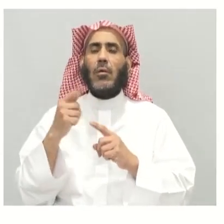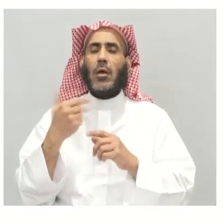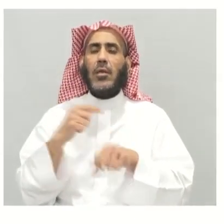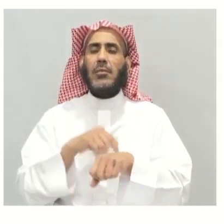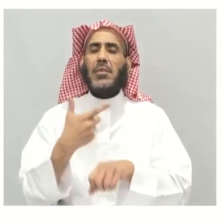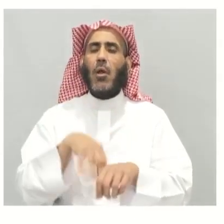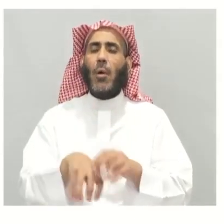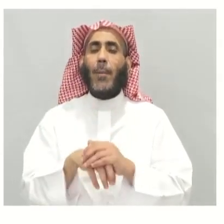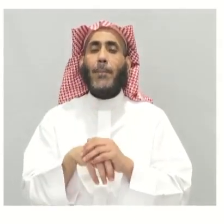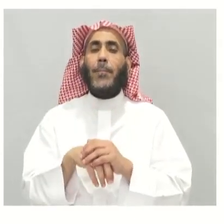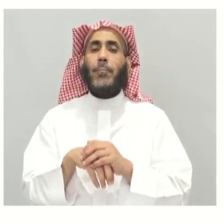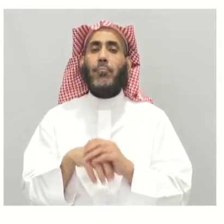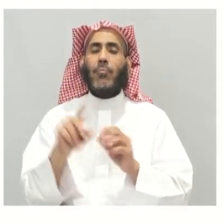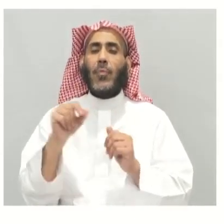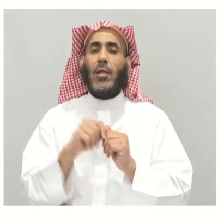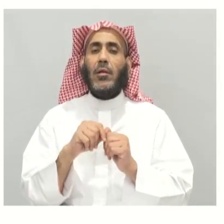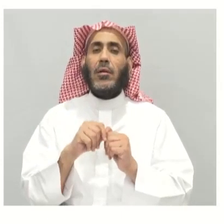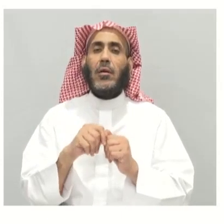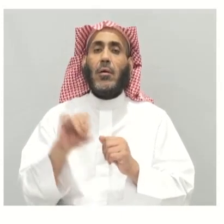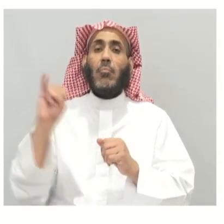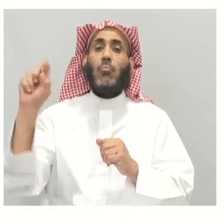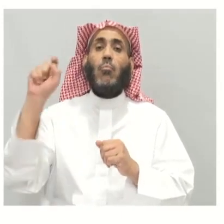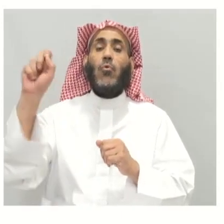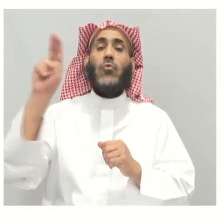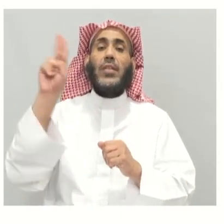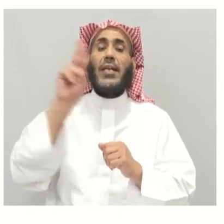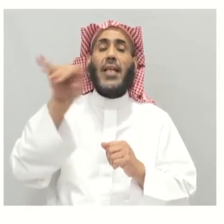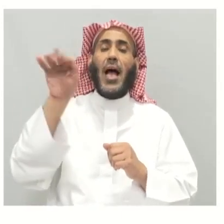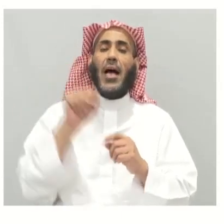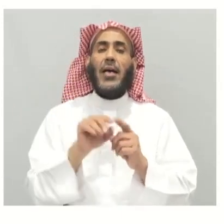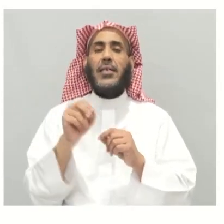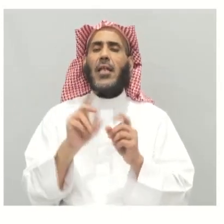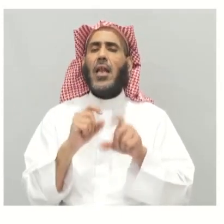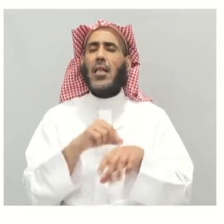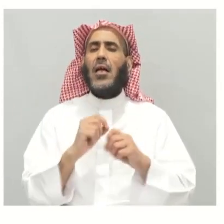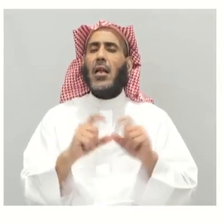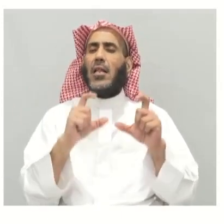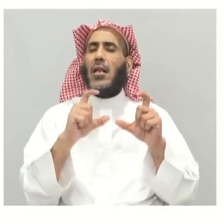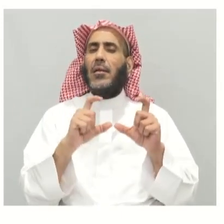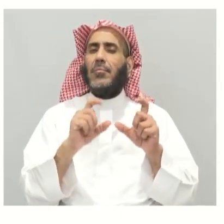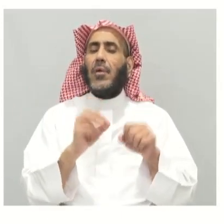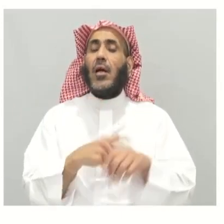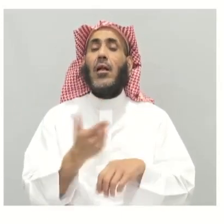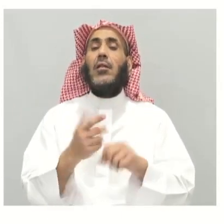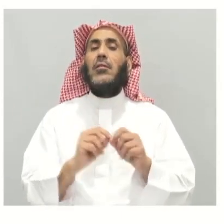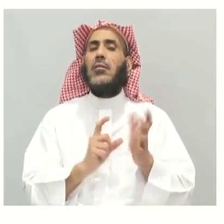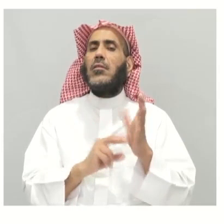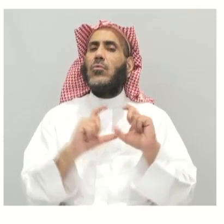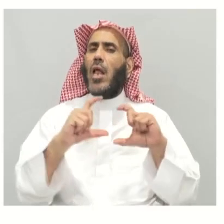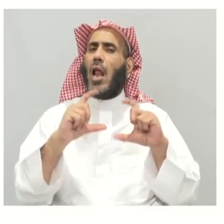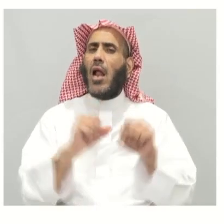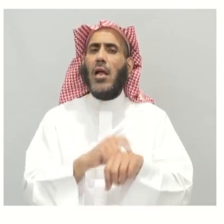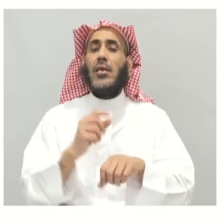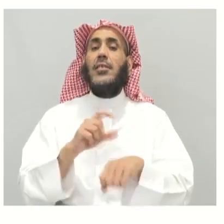أو مكان. أحسنتم، إذن مفتتح دلت على، أحسنتم، دلت على زمان، إذن